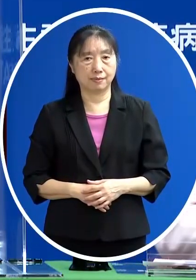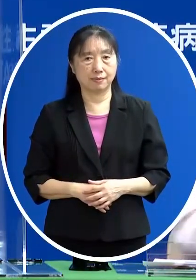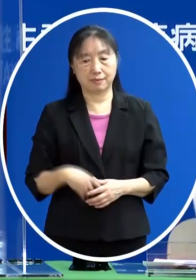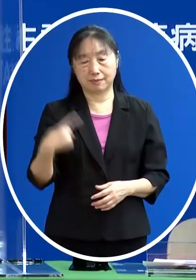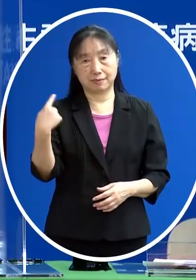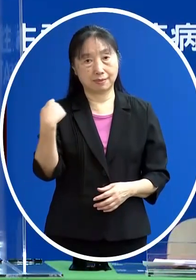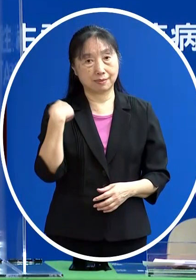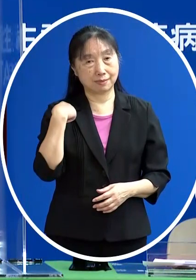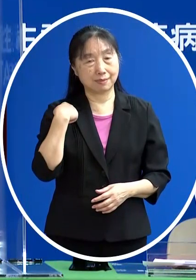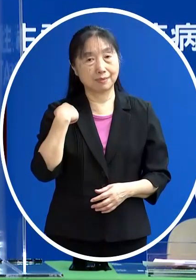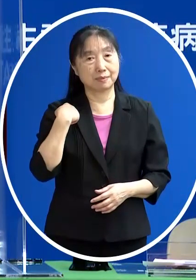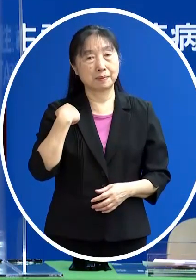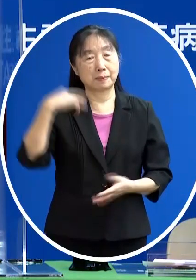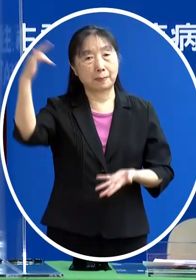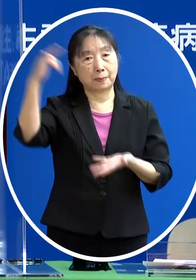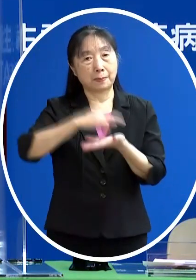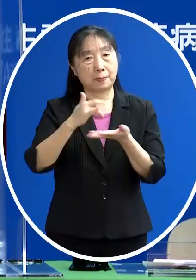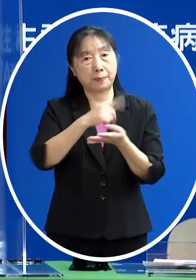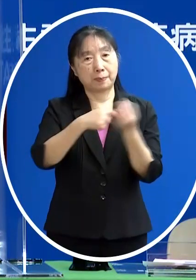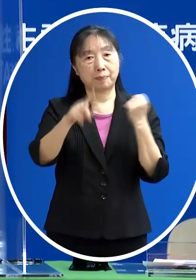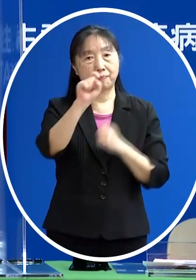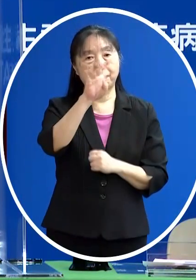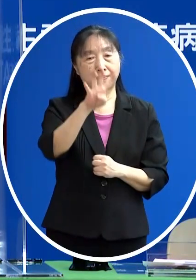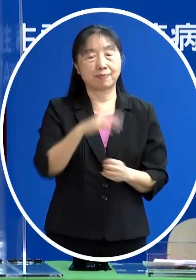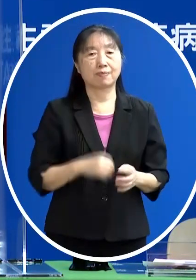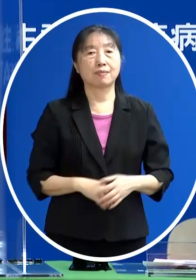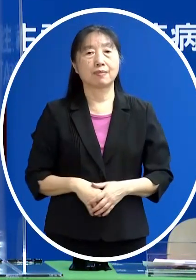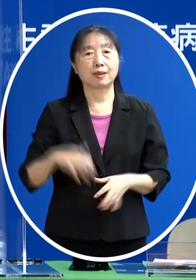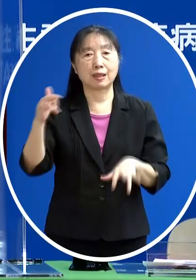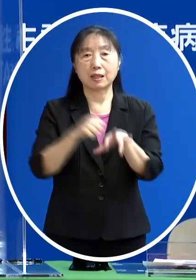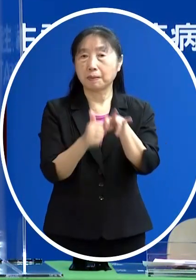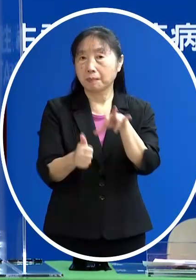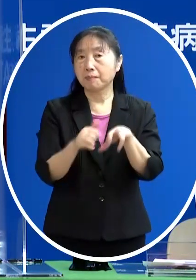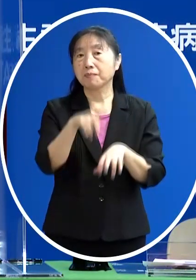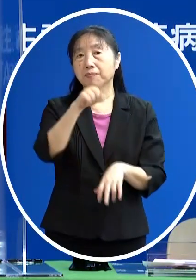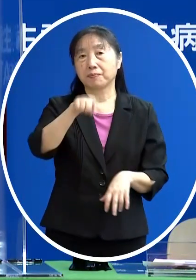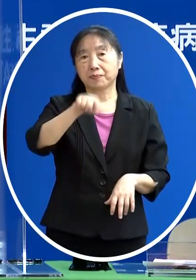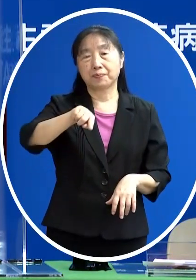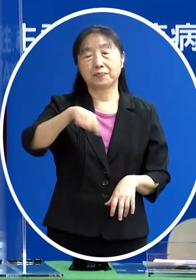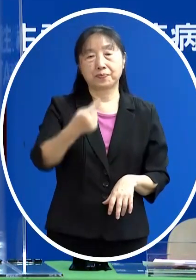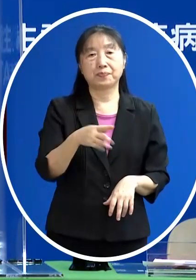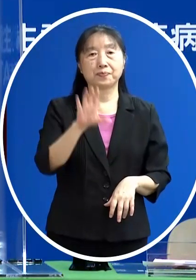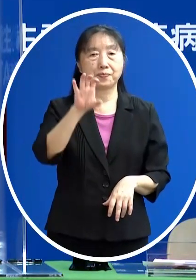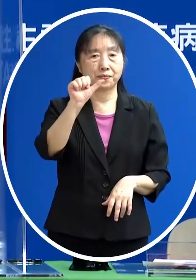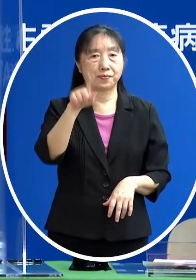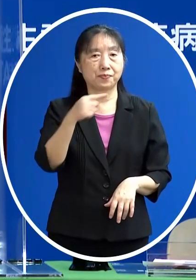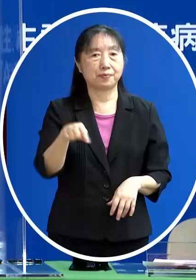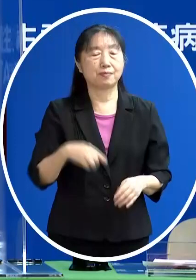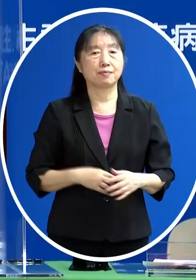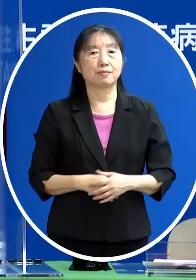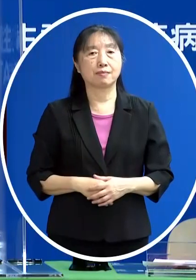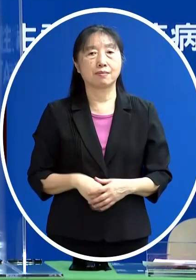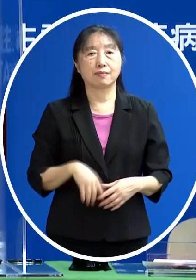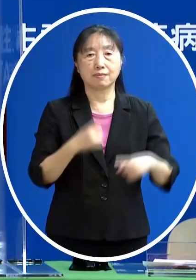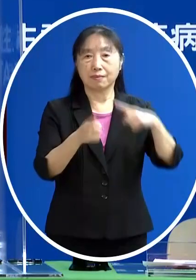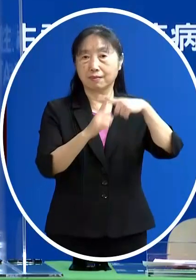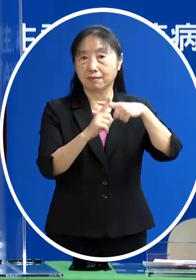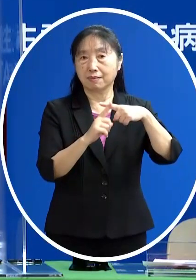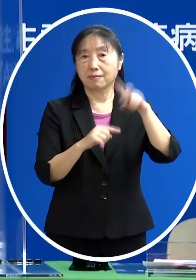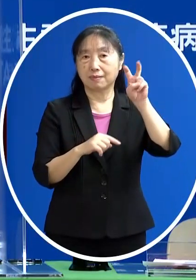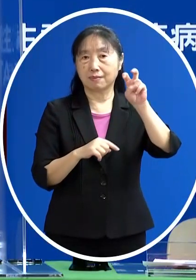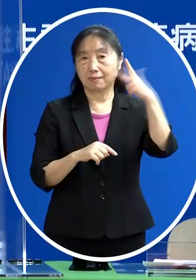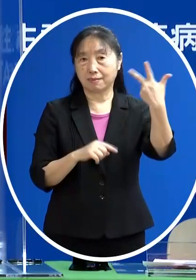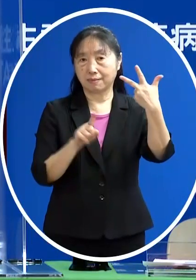昨天进来的是14个航班，那落地采检的1195人，那阳性的人数